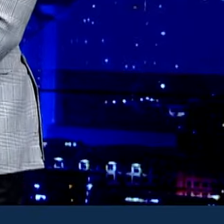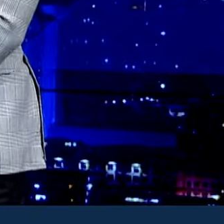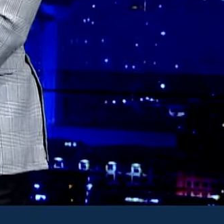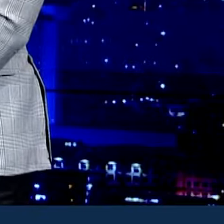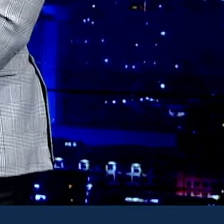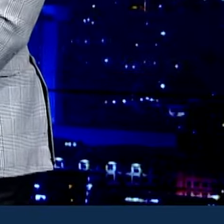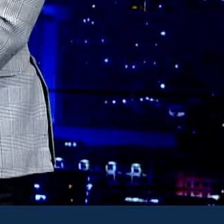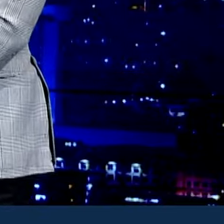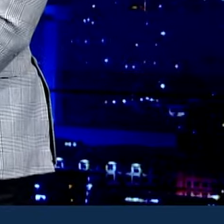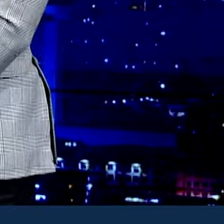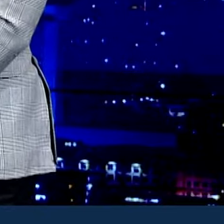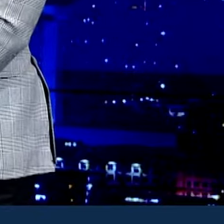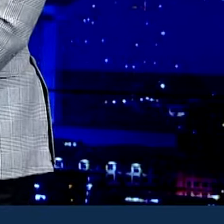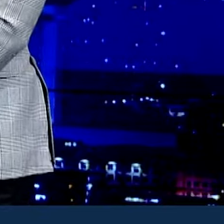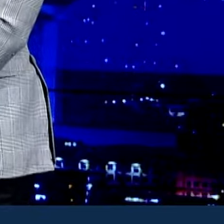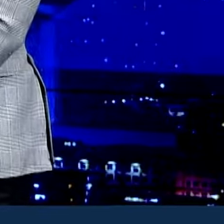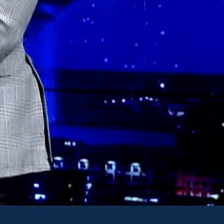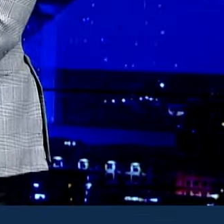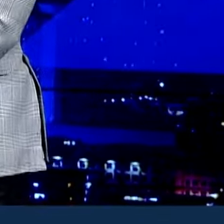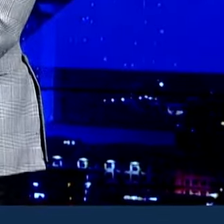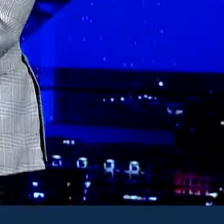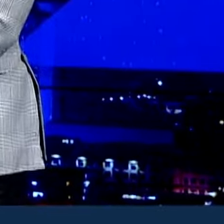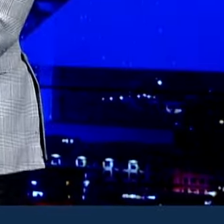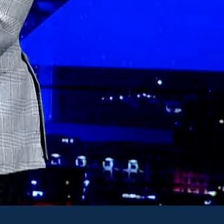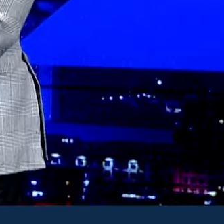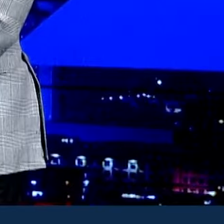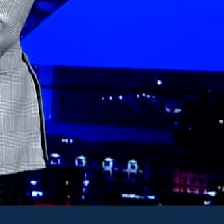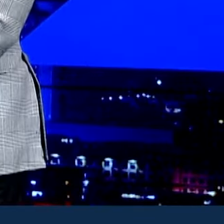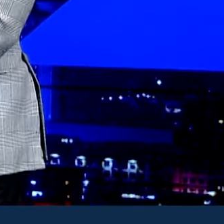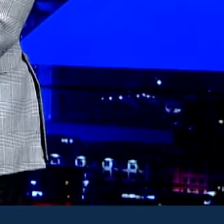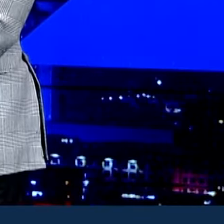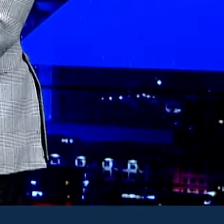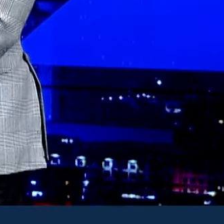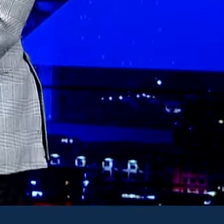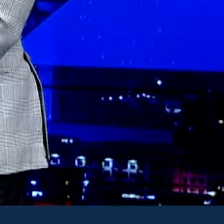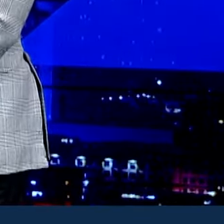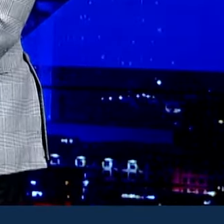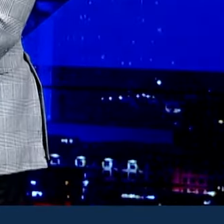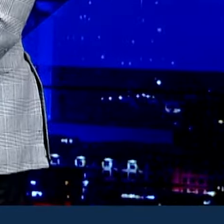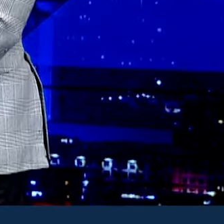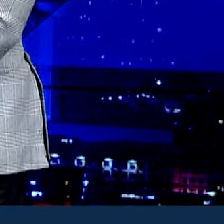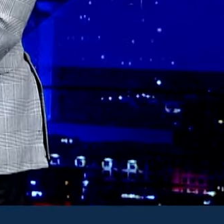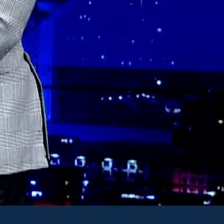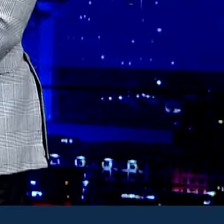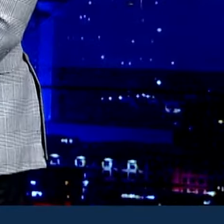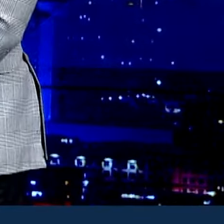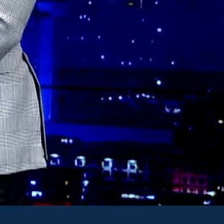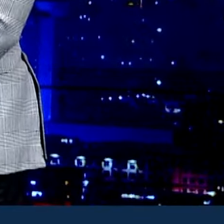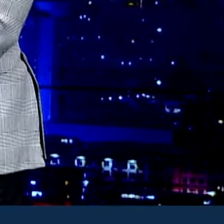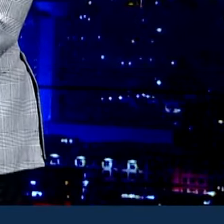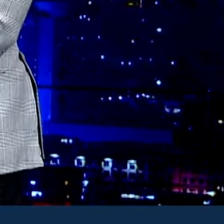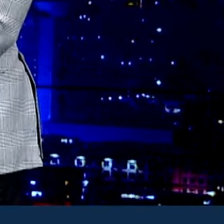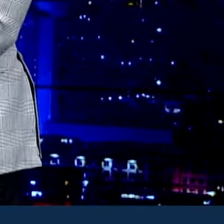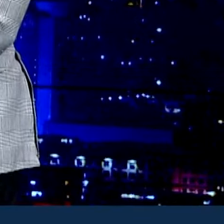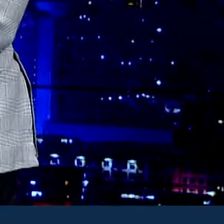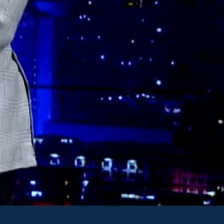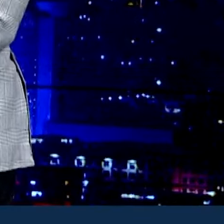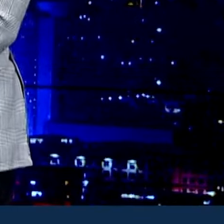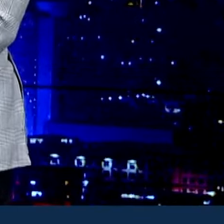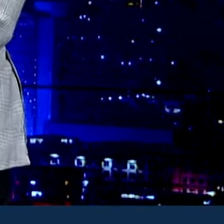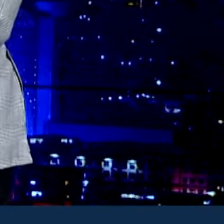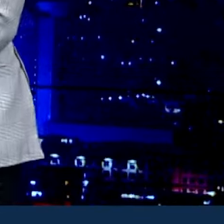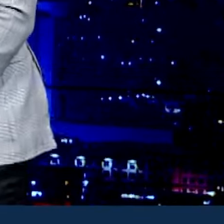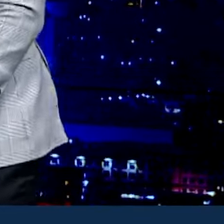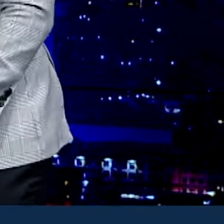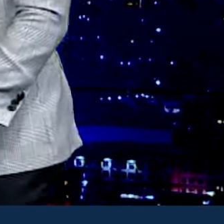nziza, ukomeze waguke mu buryo bwose bushoboka. Hanyuma rero niwe udusoreza aya makuru ari kuririmbira abantu Biryogo,